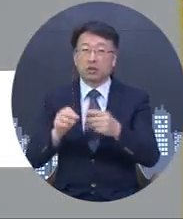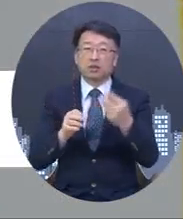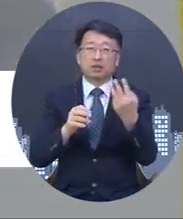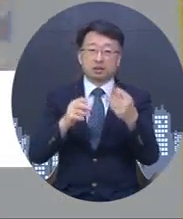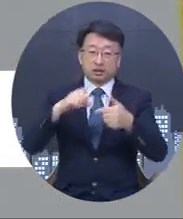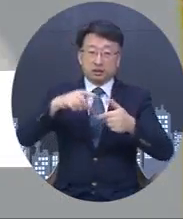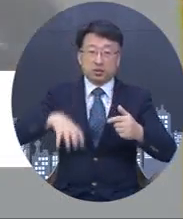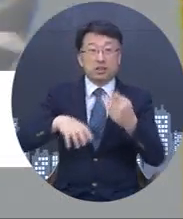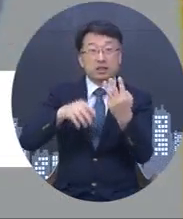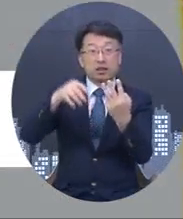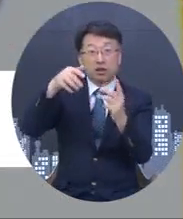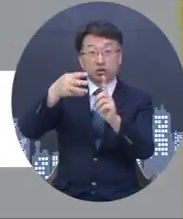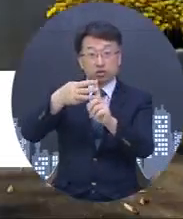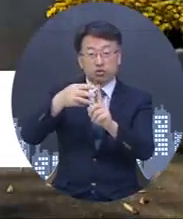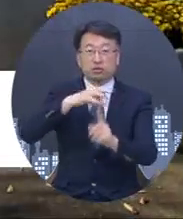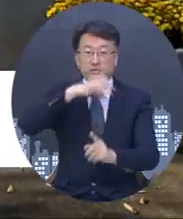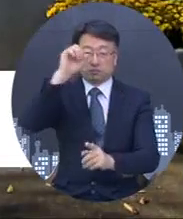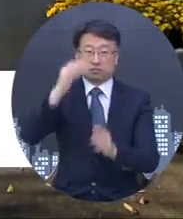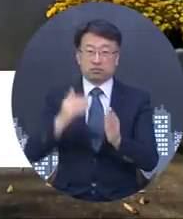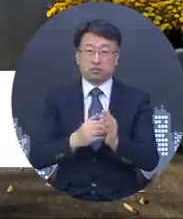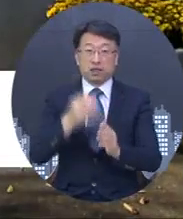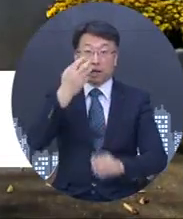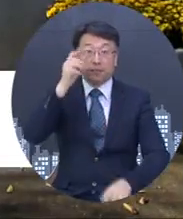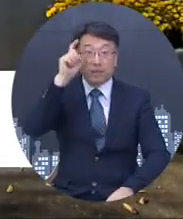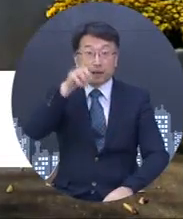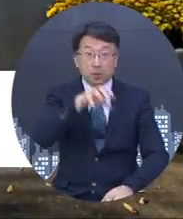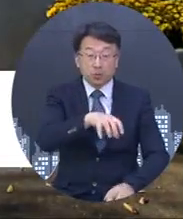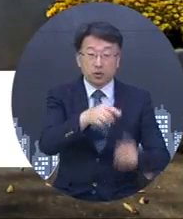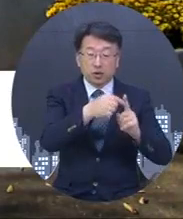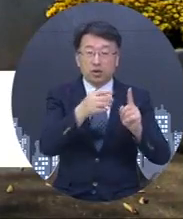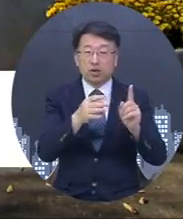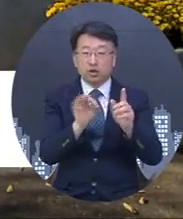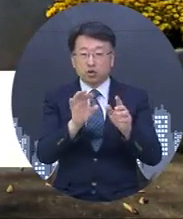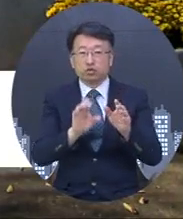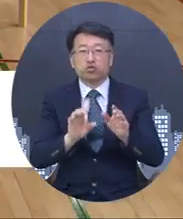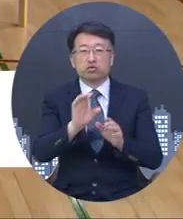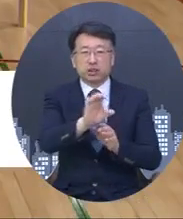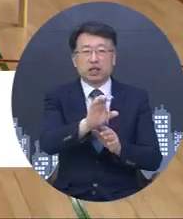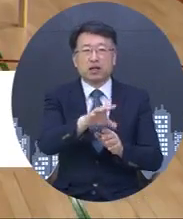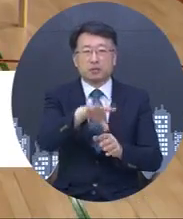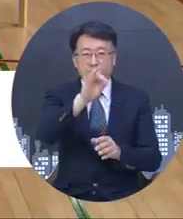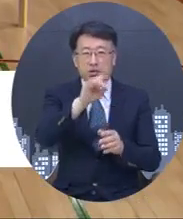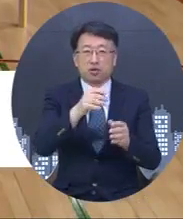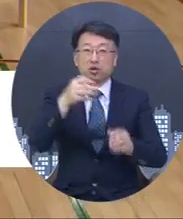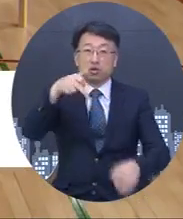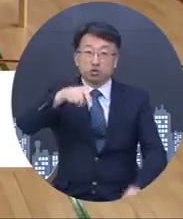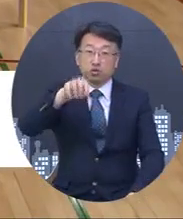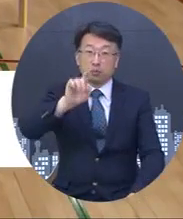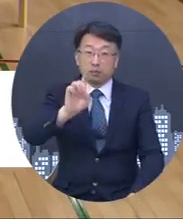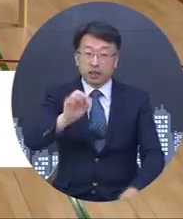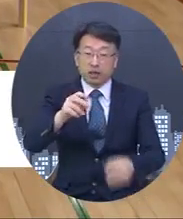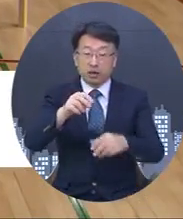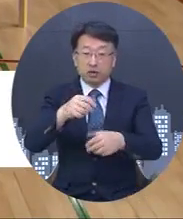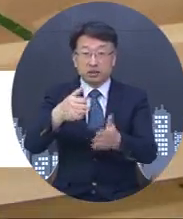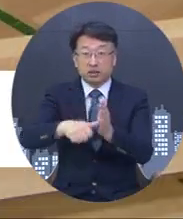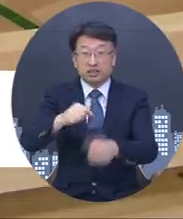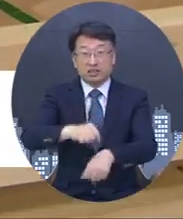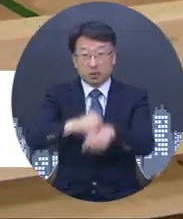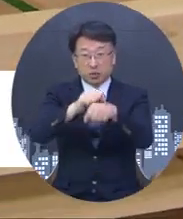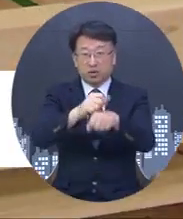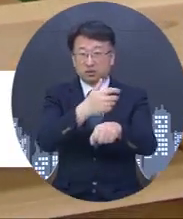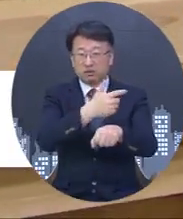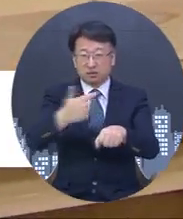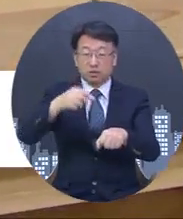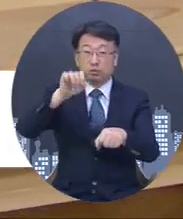군이 선정됐습니다. 먼저 함양군은 투자 선도지구로 선정돼 쿠팡 물류센터와 연계한 대규모